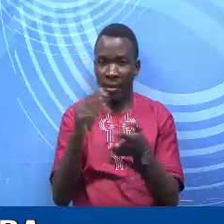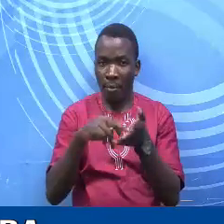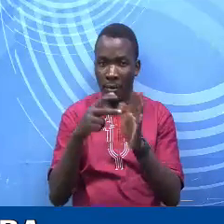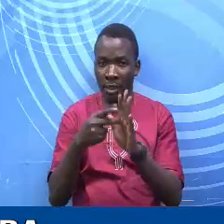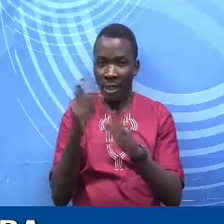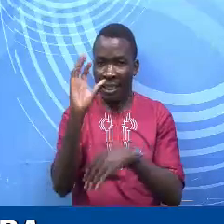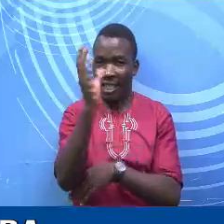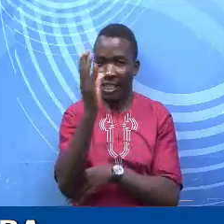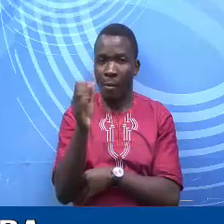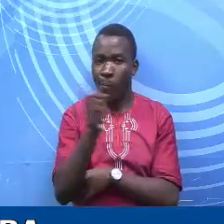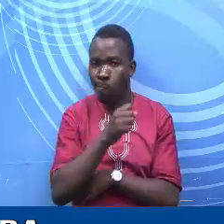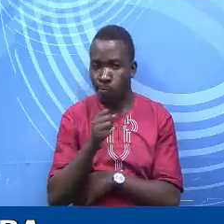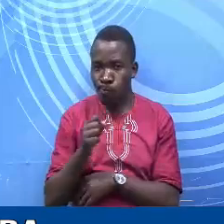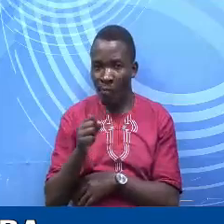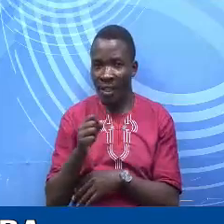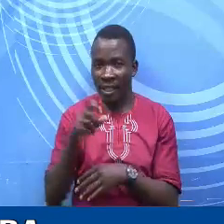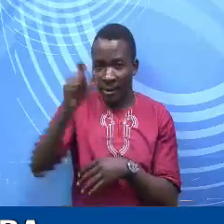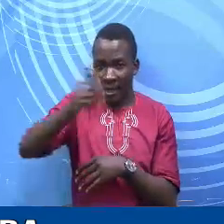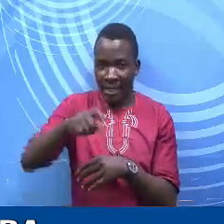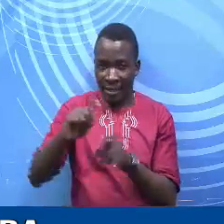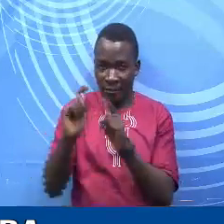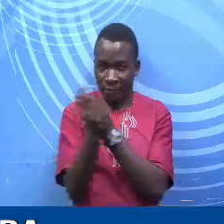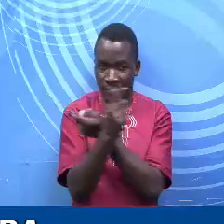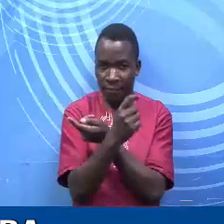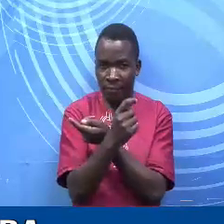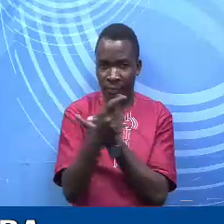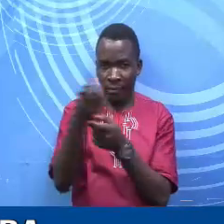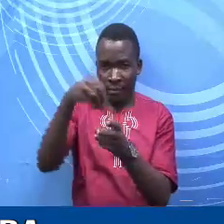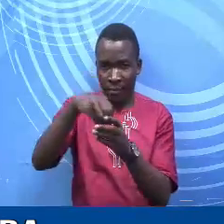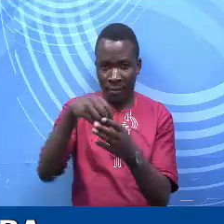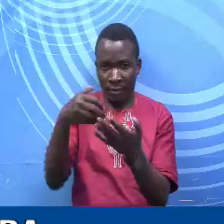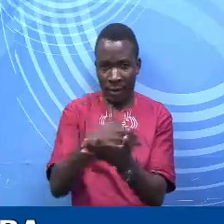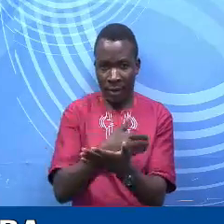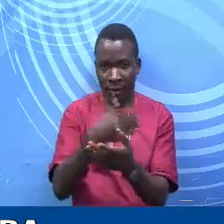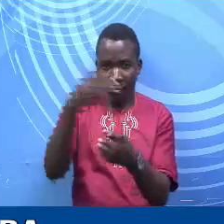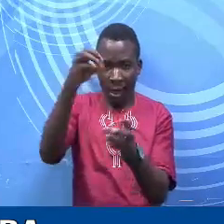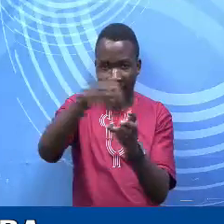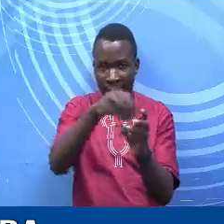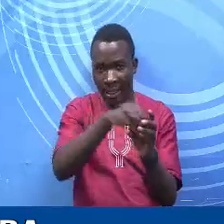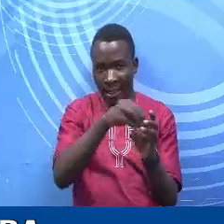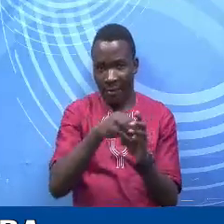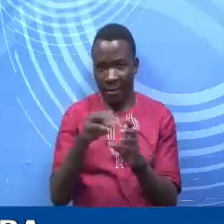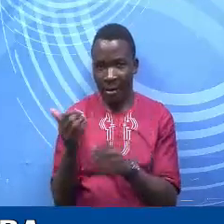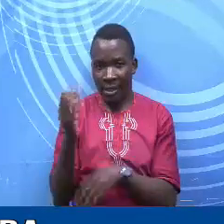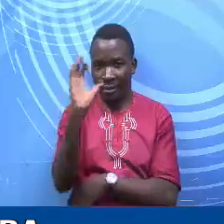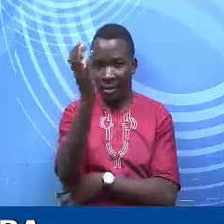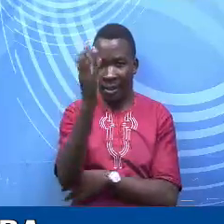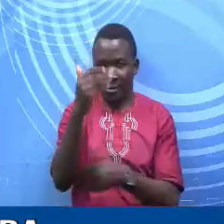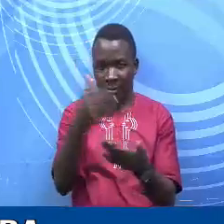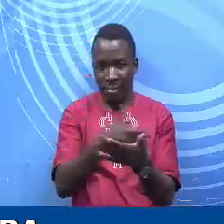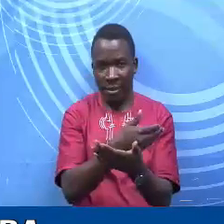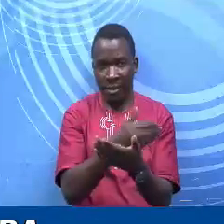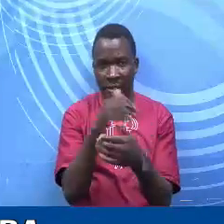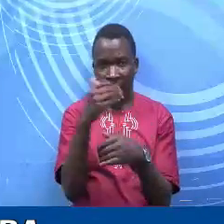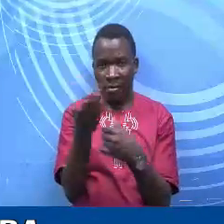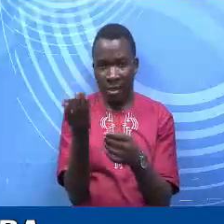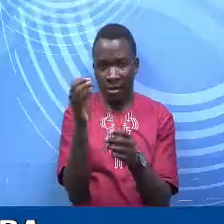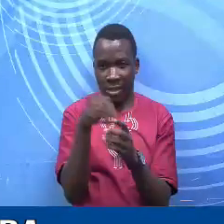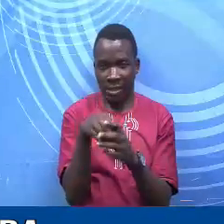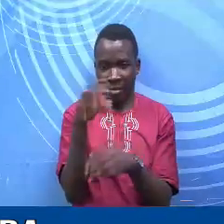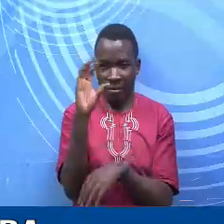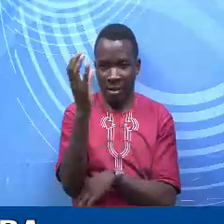riba rishaje, riba rikeneye kuvugururwa, rikongera tugateramo andi amashyamba mashyashya, tugateramo ibiti